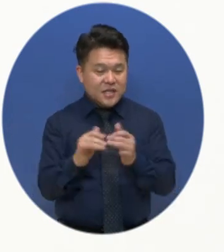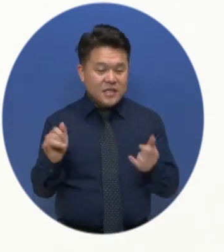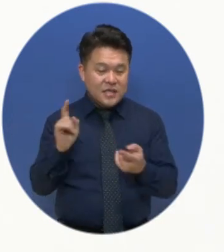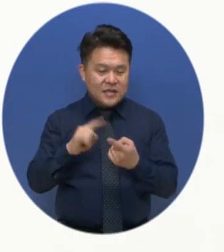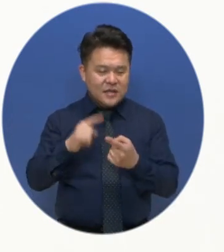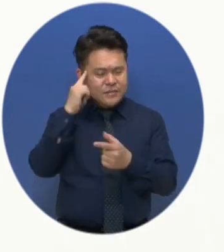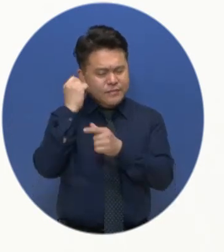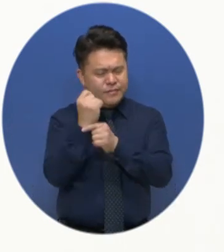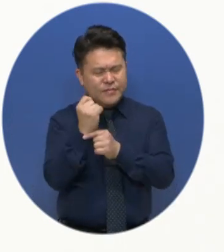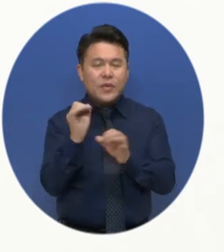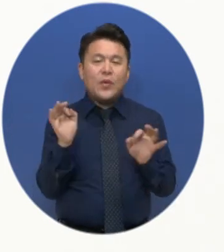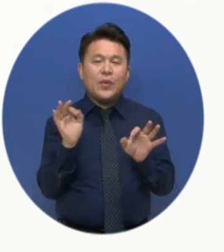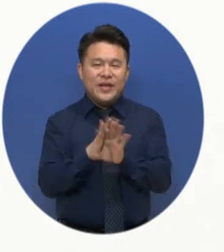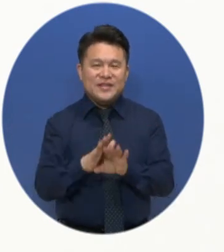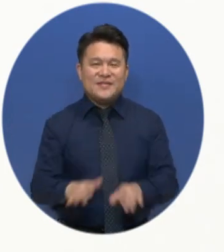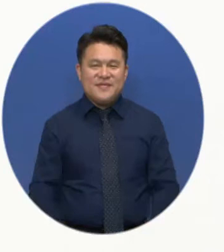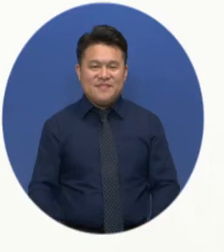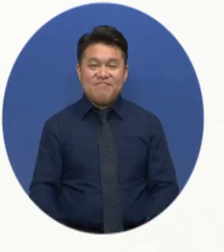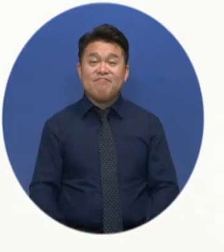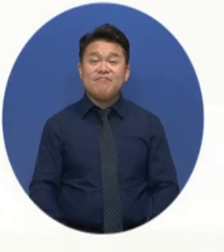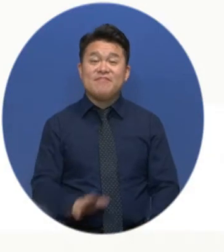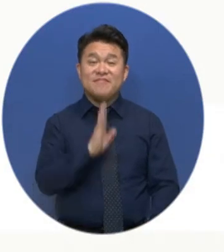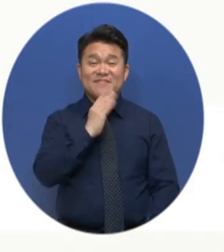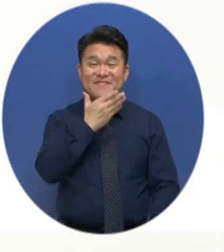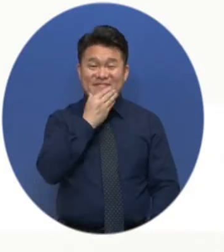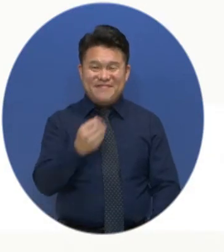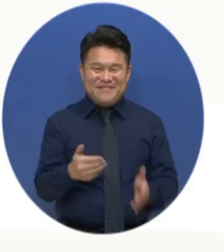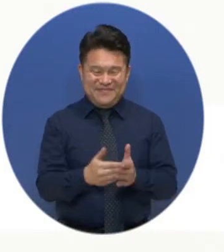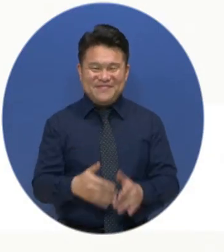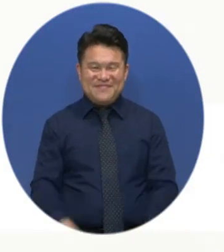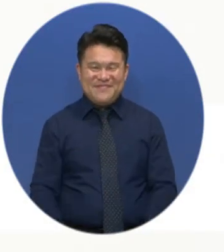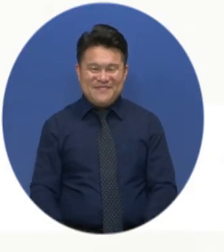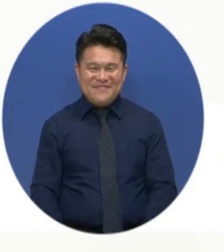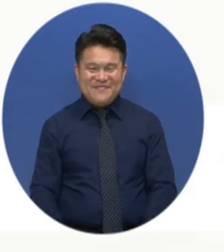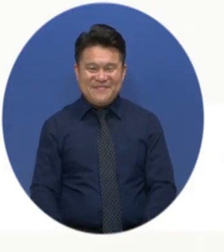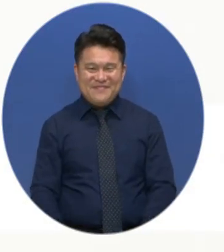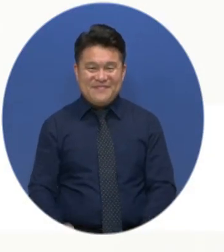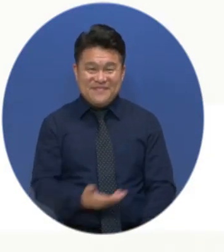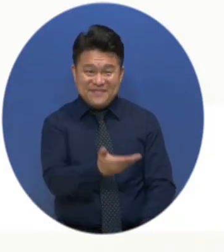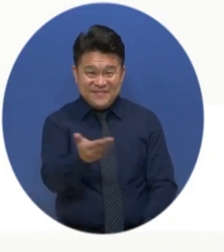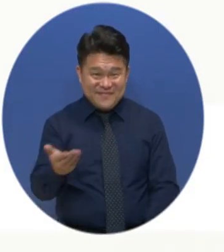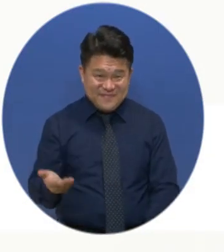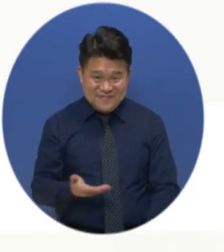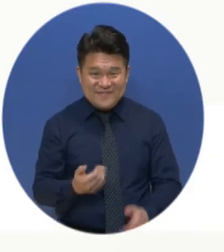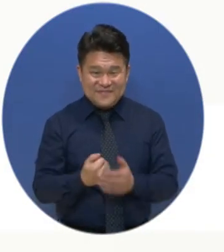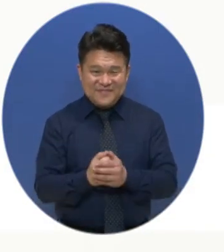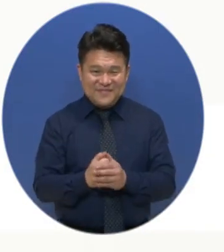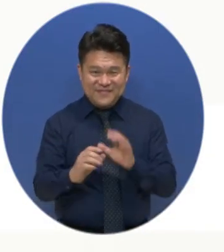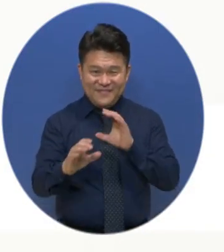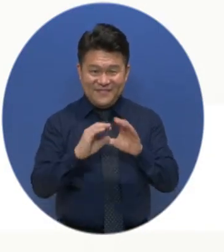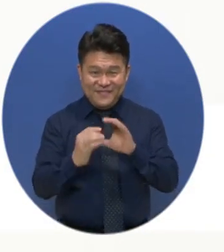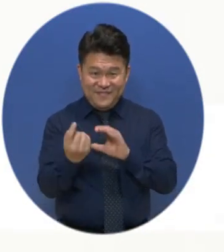대한 선입견도 사라졌습니다. 정말 행복한 시간이었던 것 같아요. 여러분,